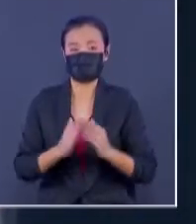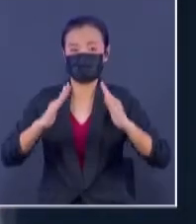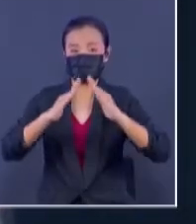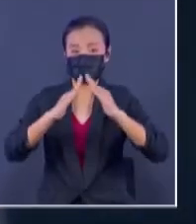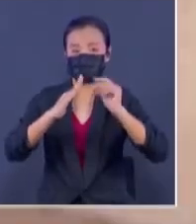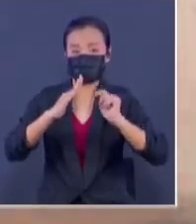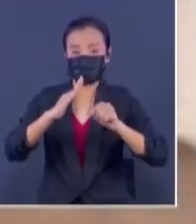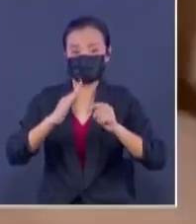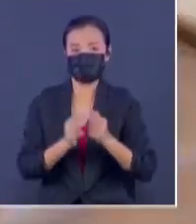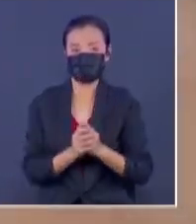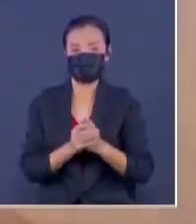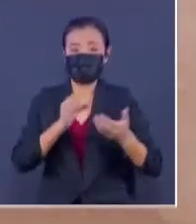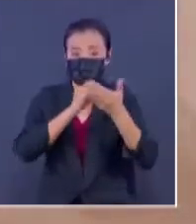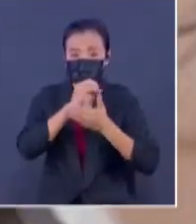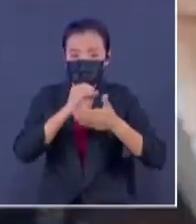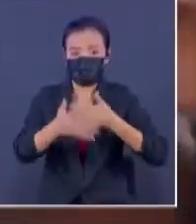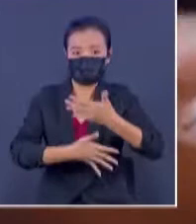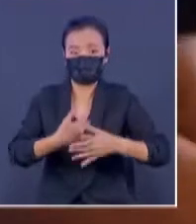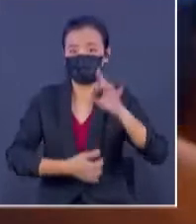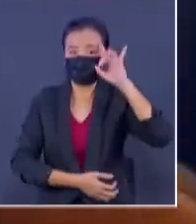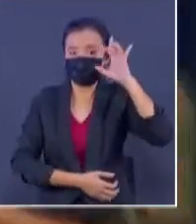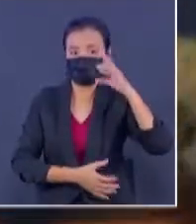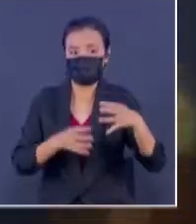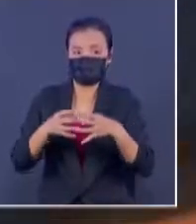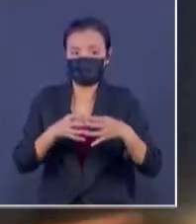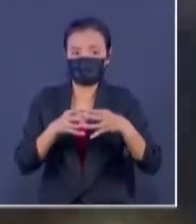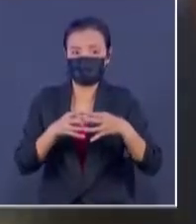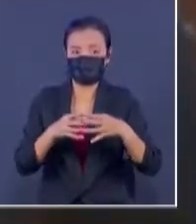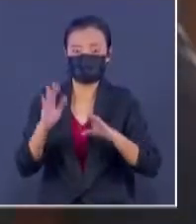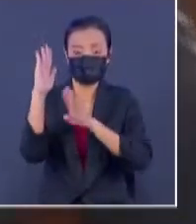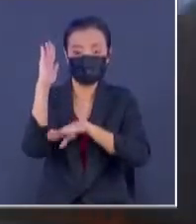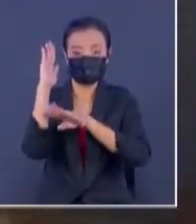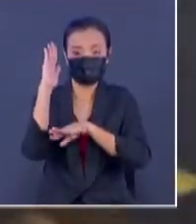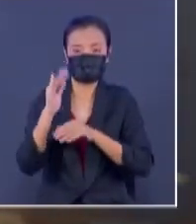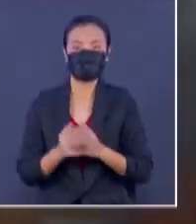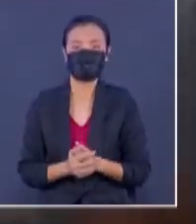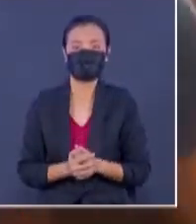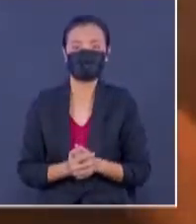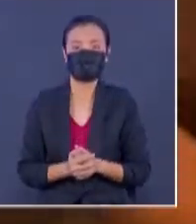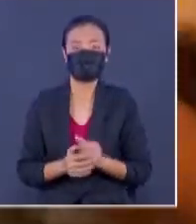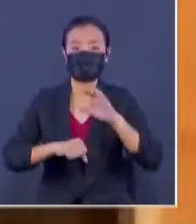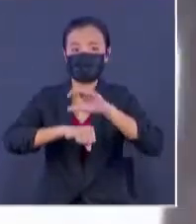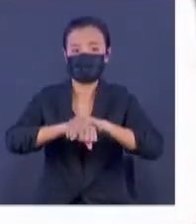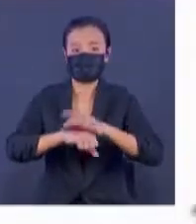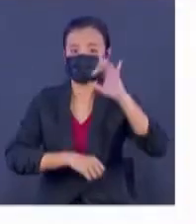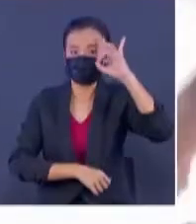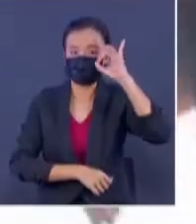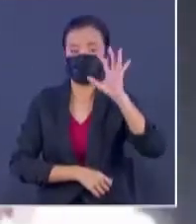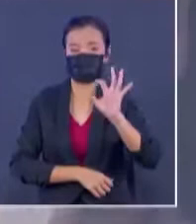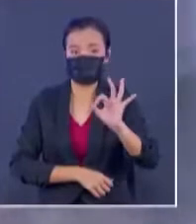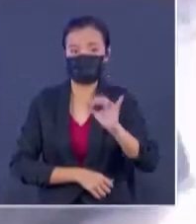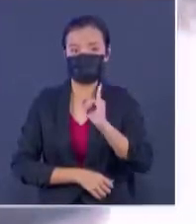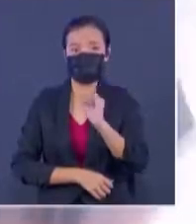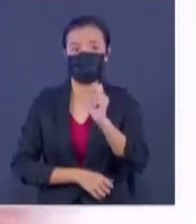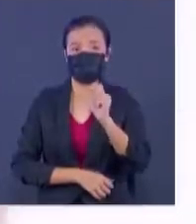ห่งนี้เป็นแหล่งเสพแล้วก็จำหน่ายยาบ้าให้กับกลุ่มนักเสพในพื้นที่ขณะจับกุมค่ะพบยาบ้า9เม็ดไ